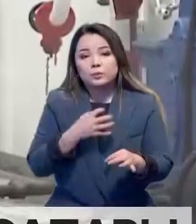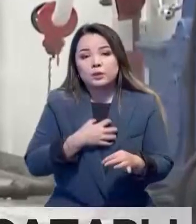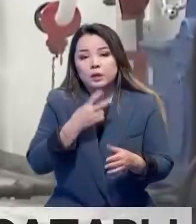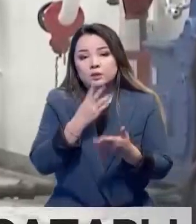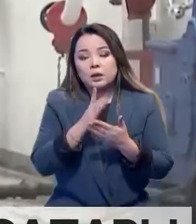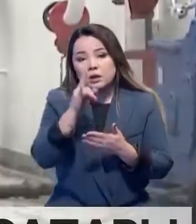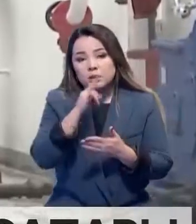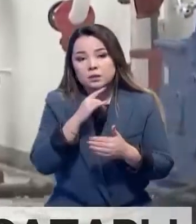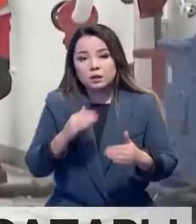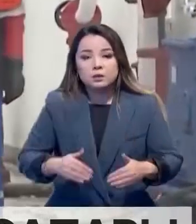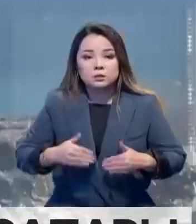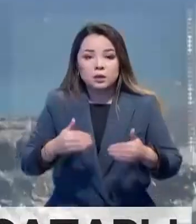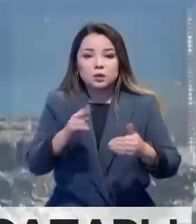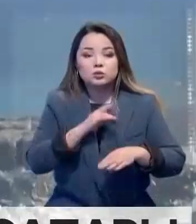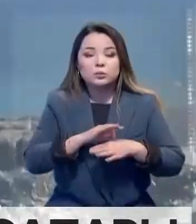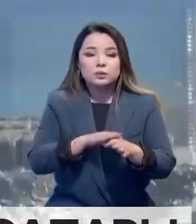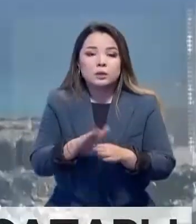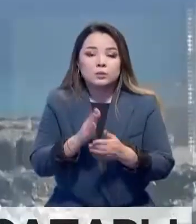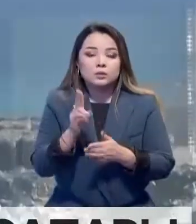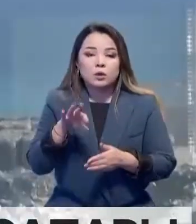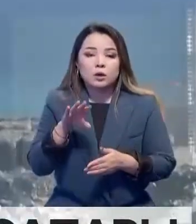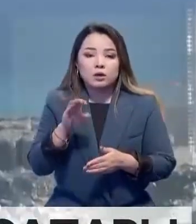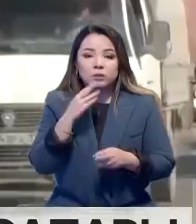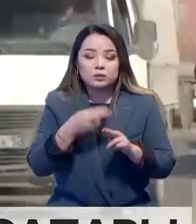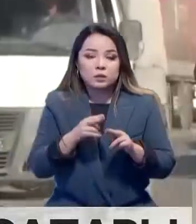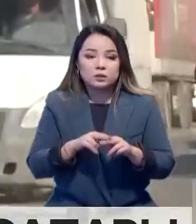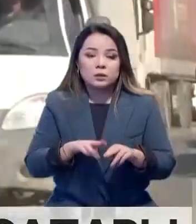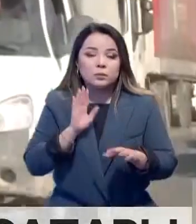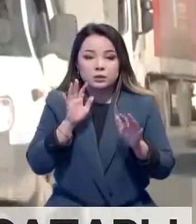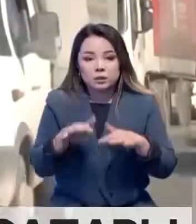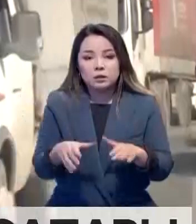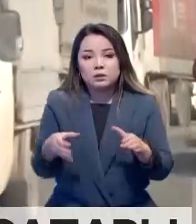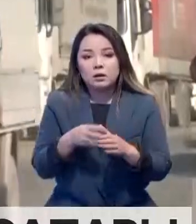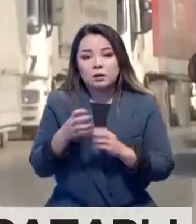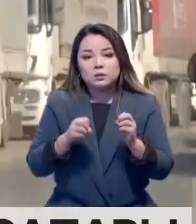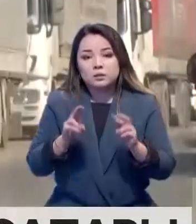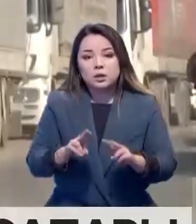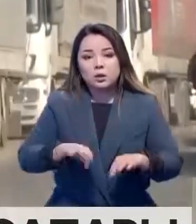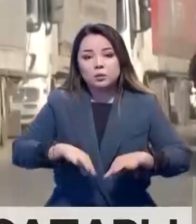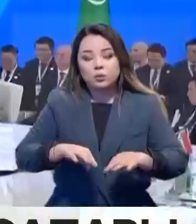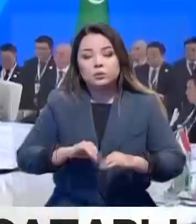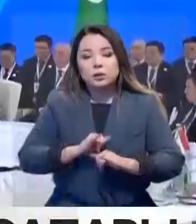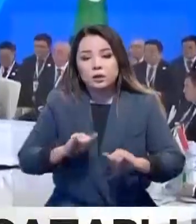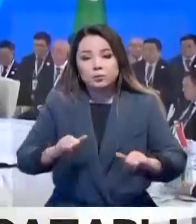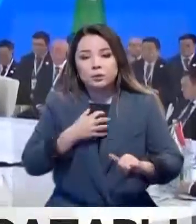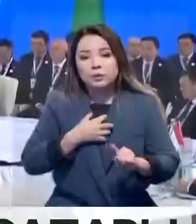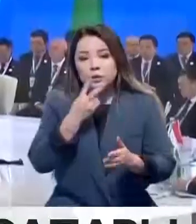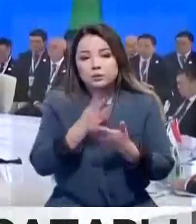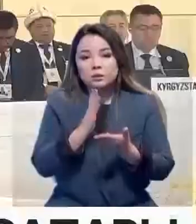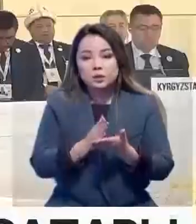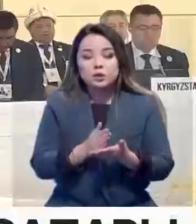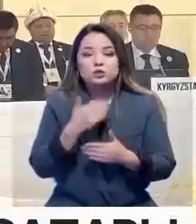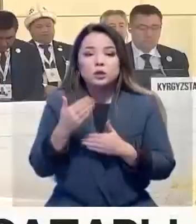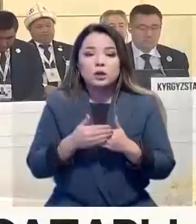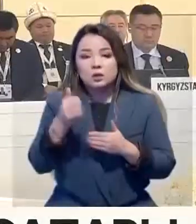Бұл тұста Қазақстан қарқынды жұмыс істеп жатыр, деді Қасым Жомарт Тоқаев. Ендігі жерде Транскаспий халықаралық көлік дәлізін дамыту маңызды.